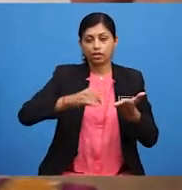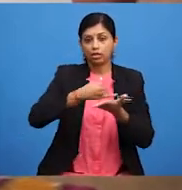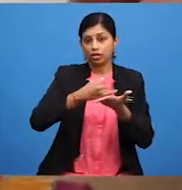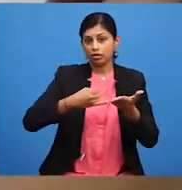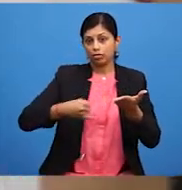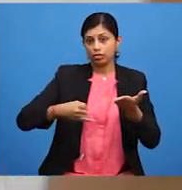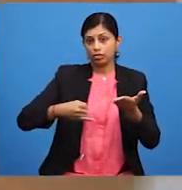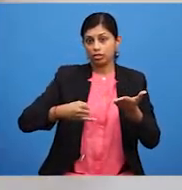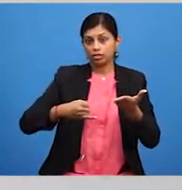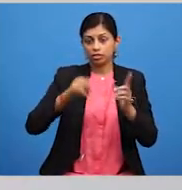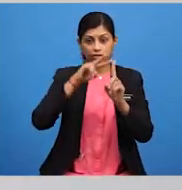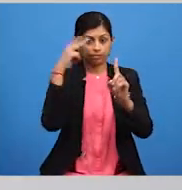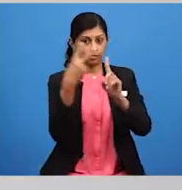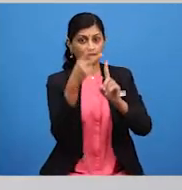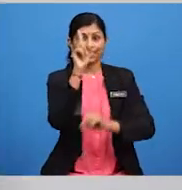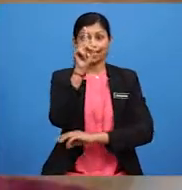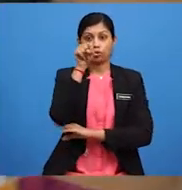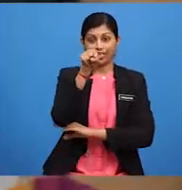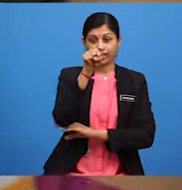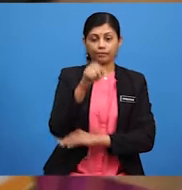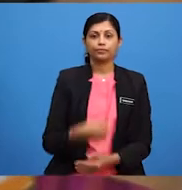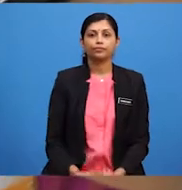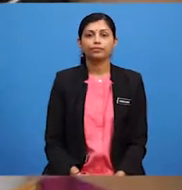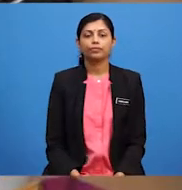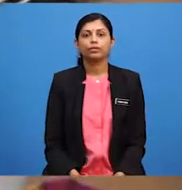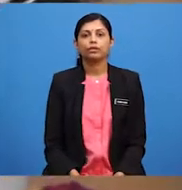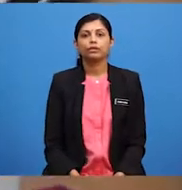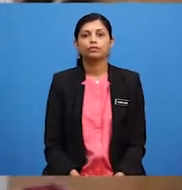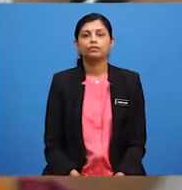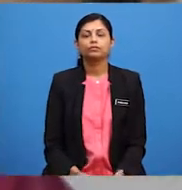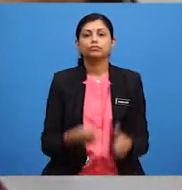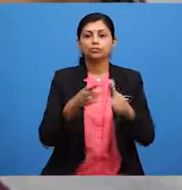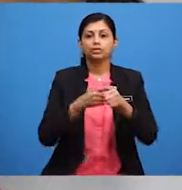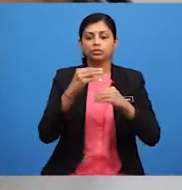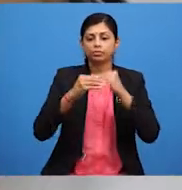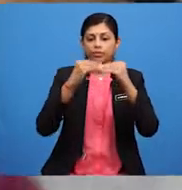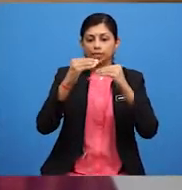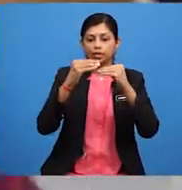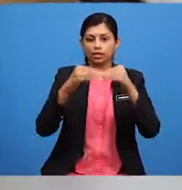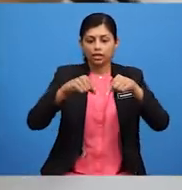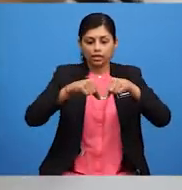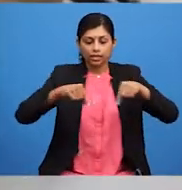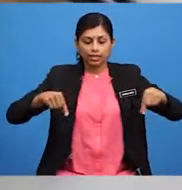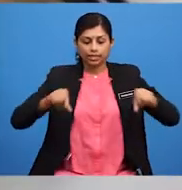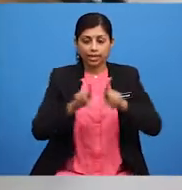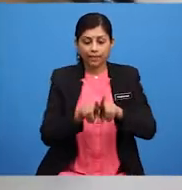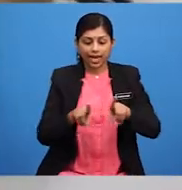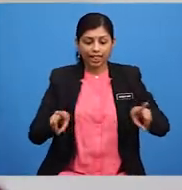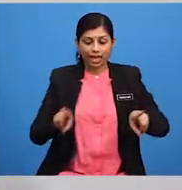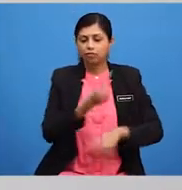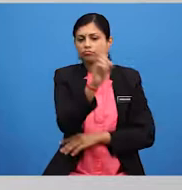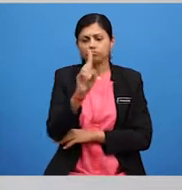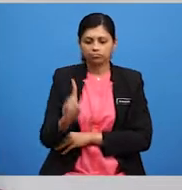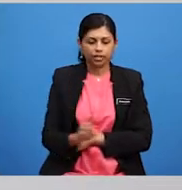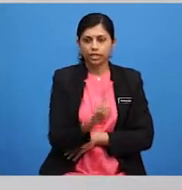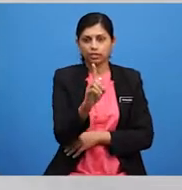titik. Langkah yang pertama, murid-murid perlu membina satu garisan mendatar pada mana-mana